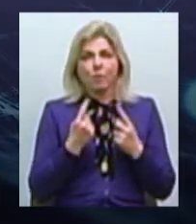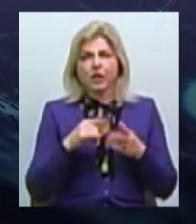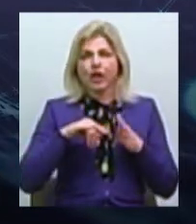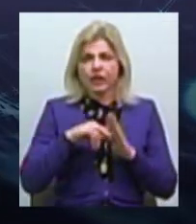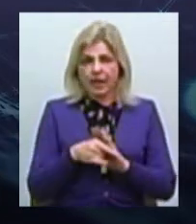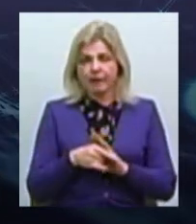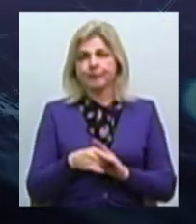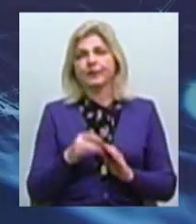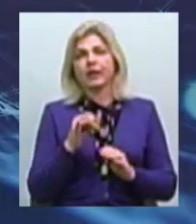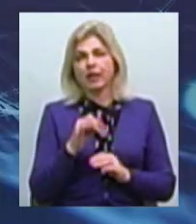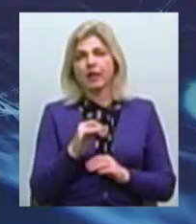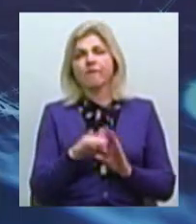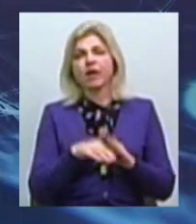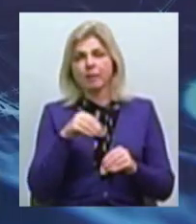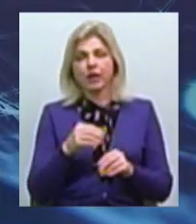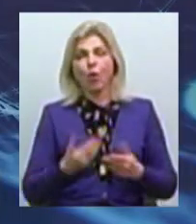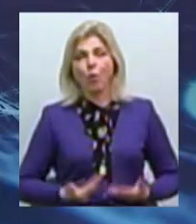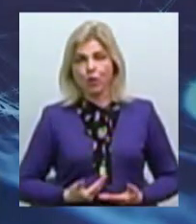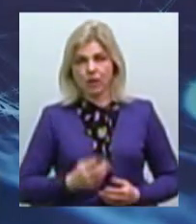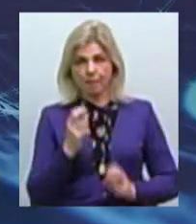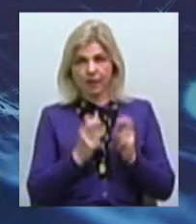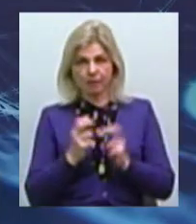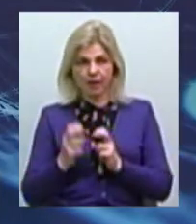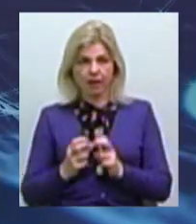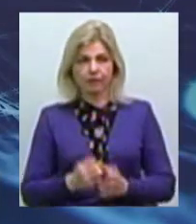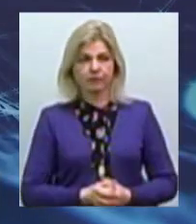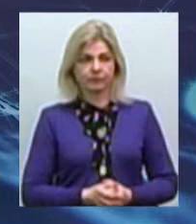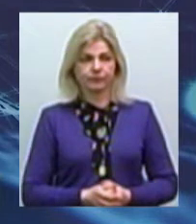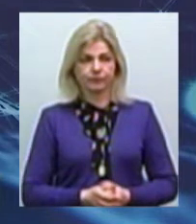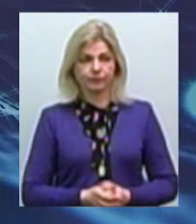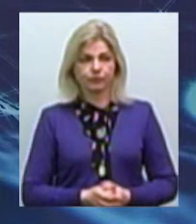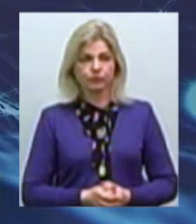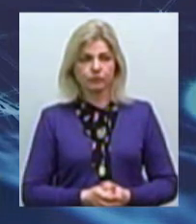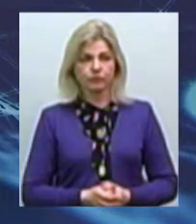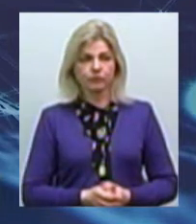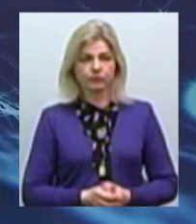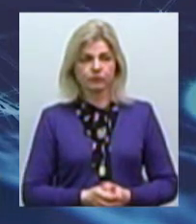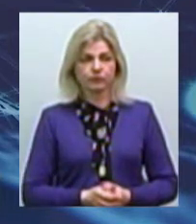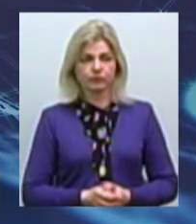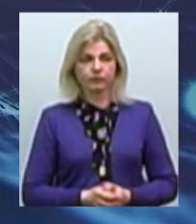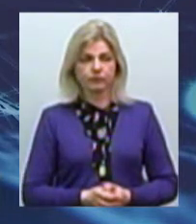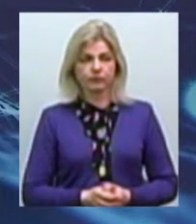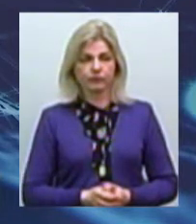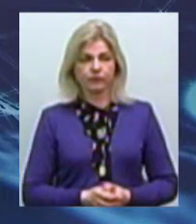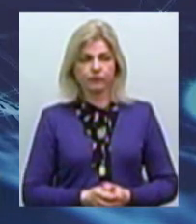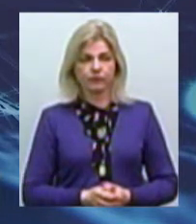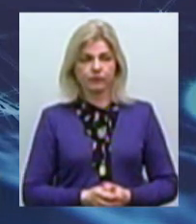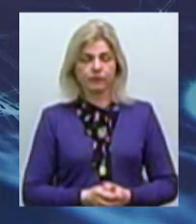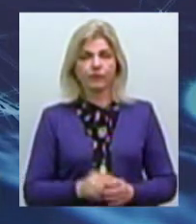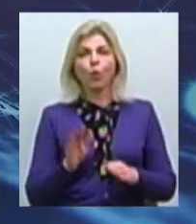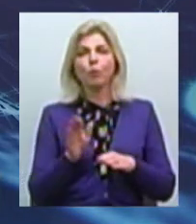аккредитованных субъектов это коммунальные предприятия убрали вот это вот необоснованное